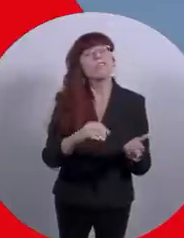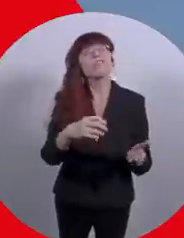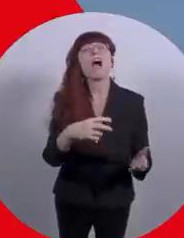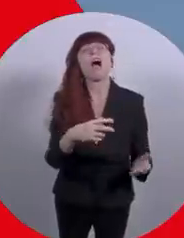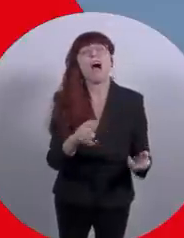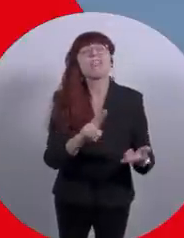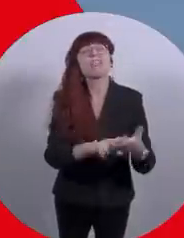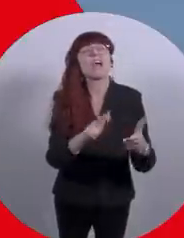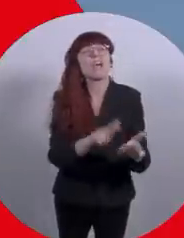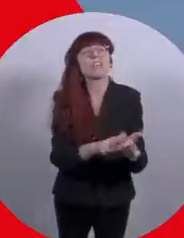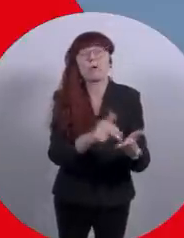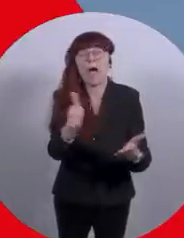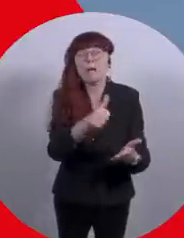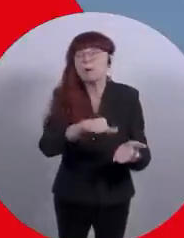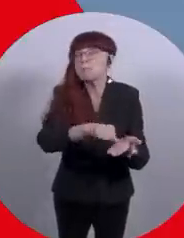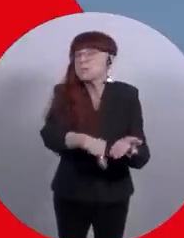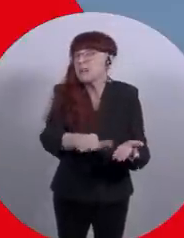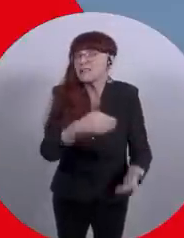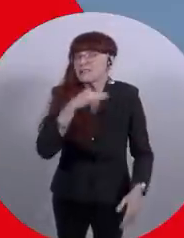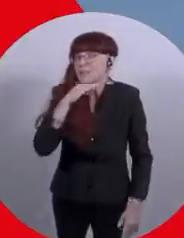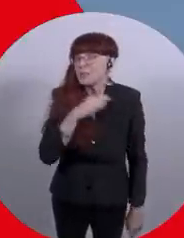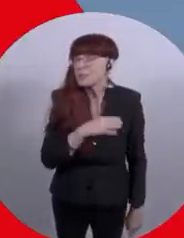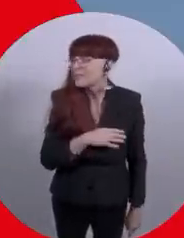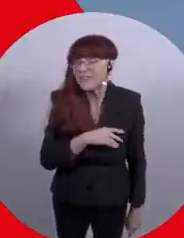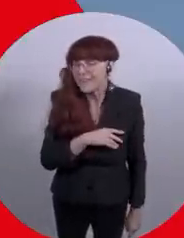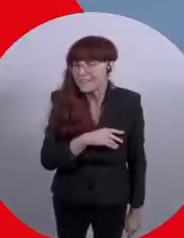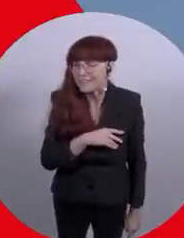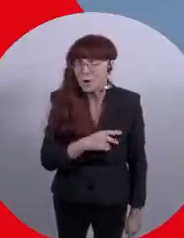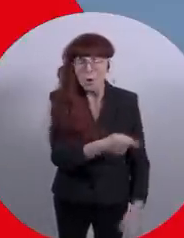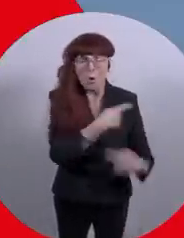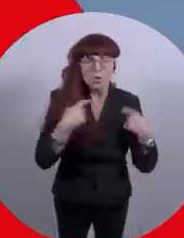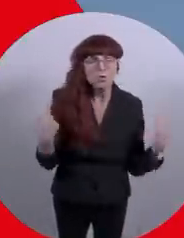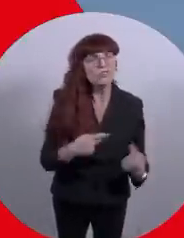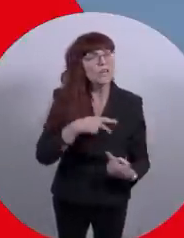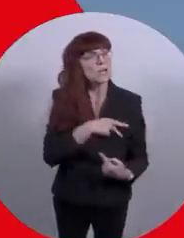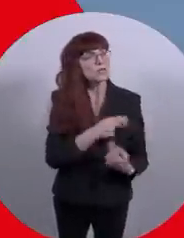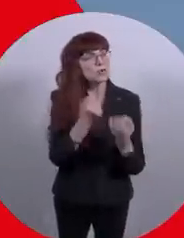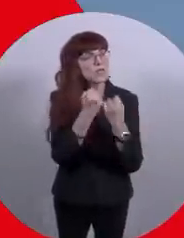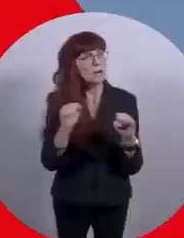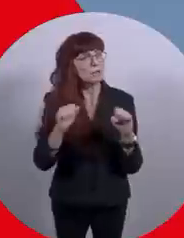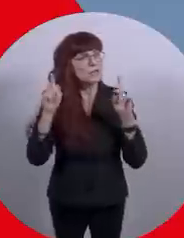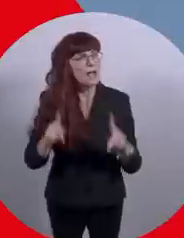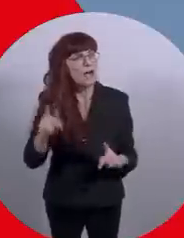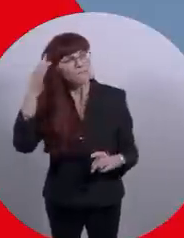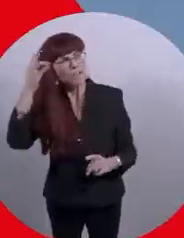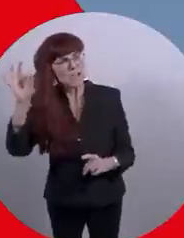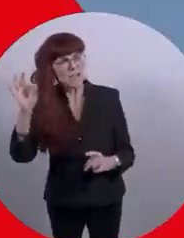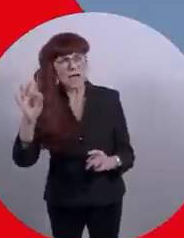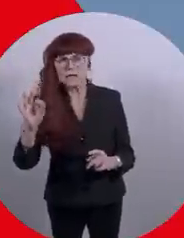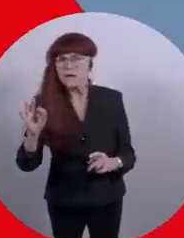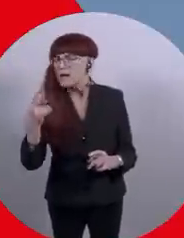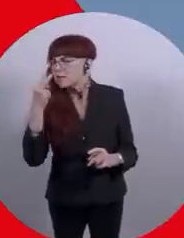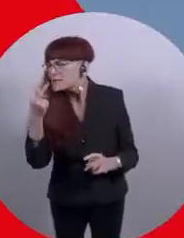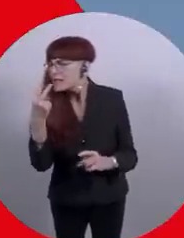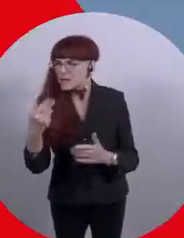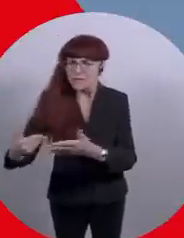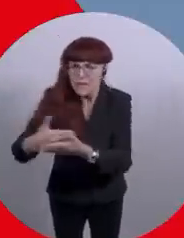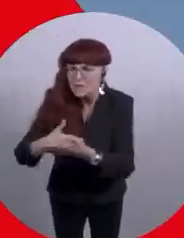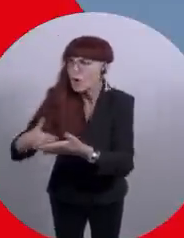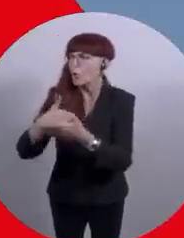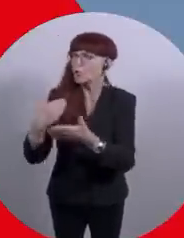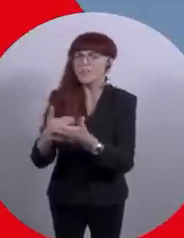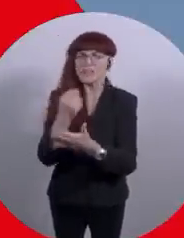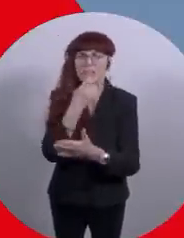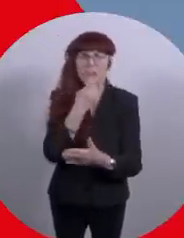mit einer Einmalzahlung und gleichzeitiger Sozialdemokratie haben wir die Fähigkeit auch zu erkennen was dahinter steckt Isabel